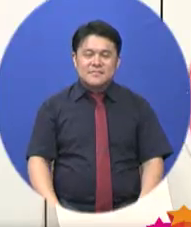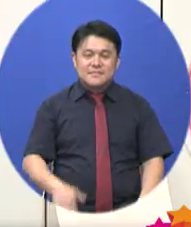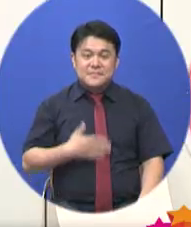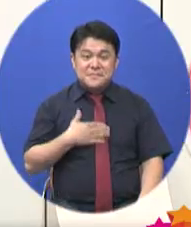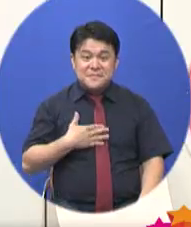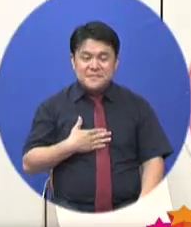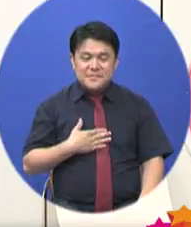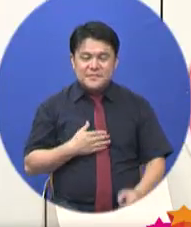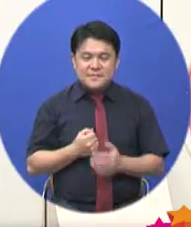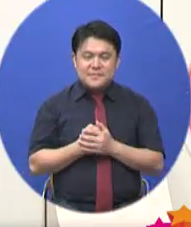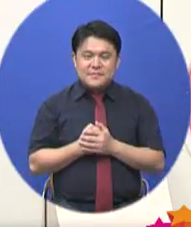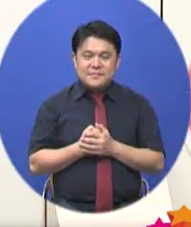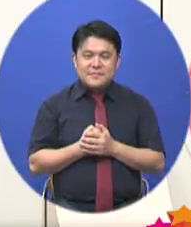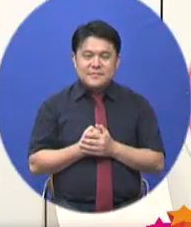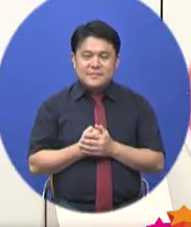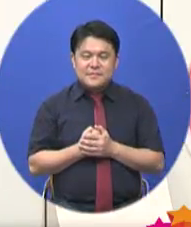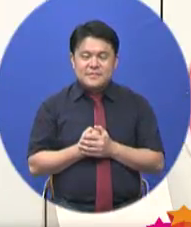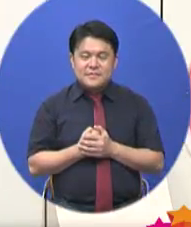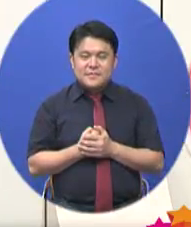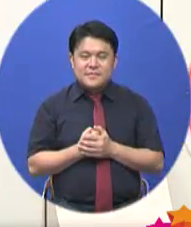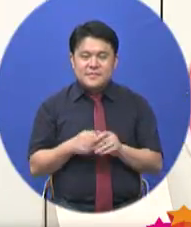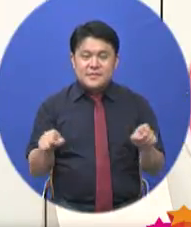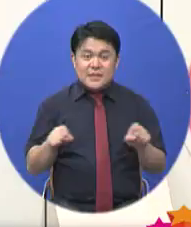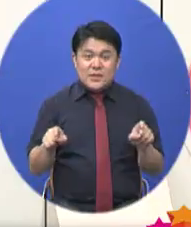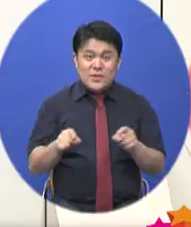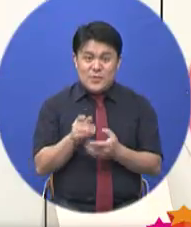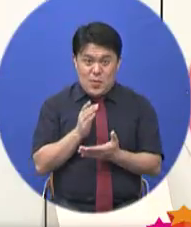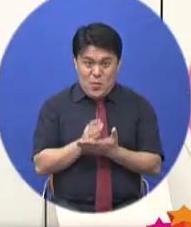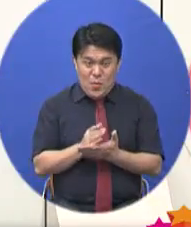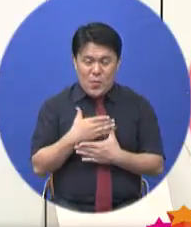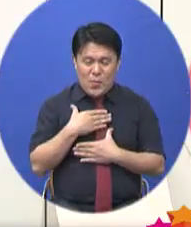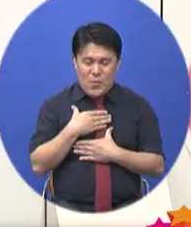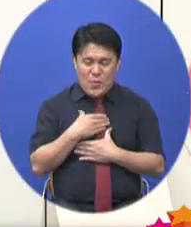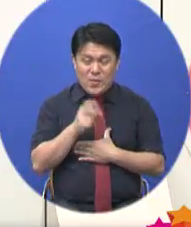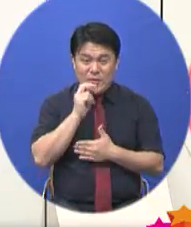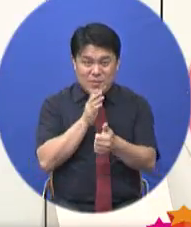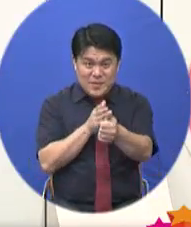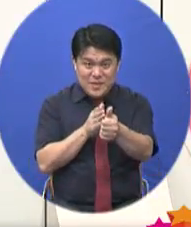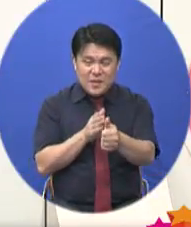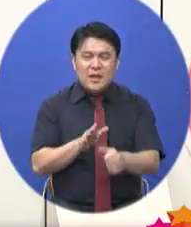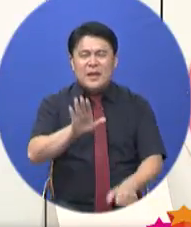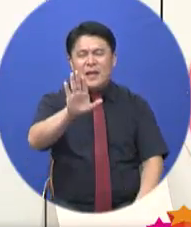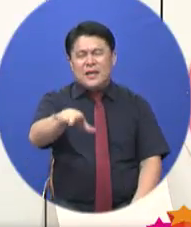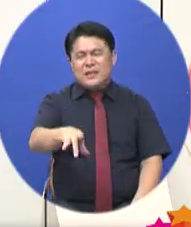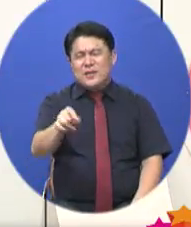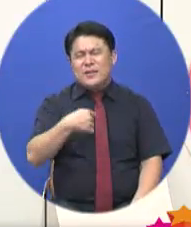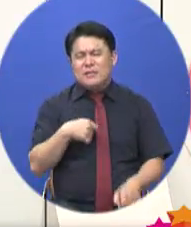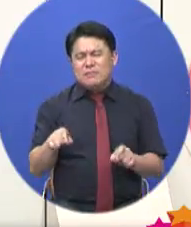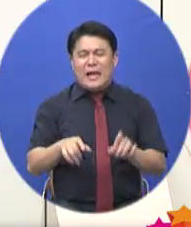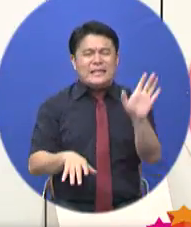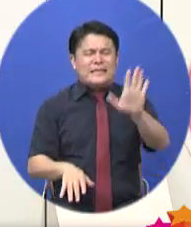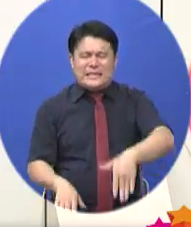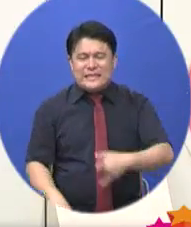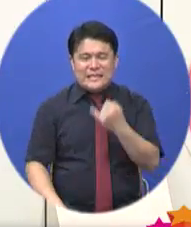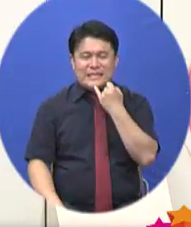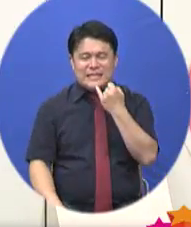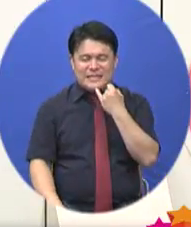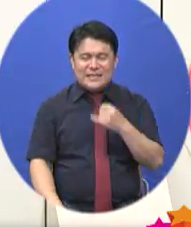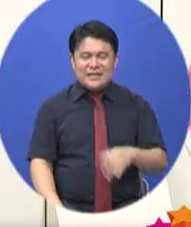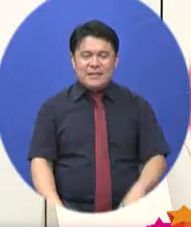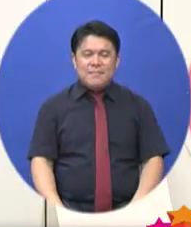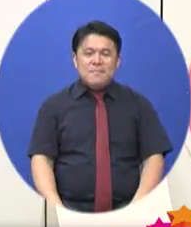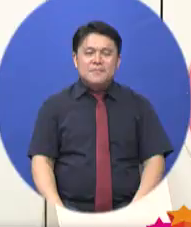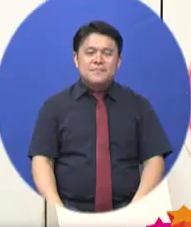그래요. 오늘 네, 그냥 떨지 마. 네. 네. 네. 떨지 마시고 네, 편안하게 고맙습니다. 불러주세요. 주먹이가 떨리네요. 아, 떨지 마세요. 주먹을